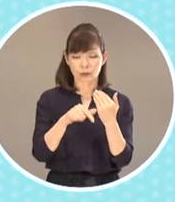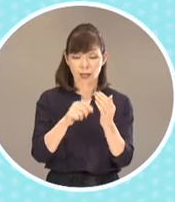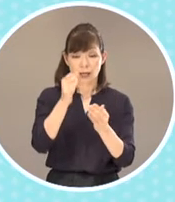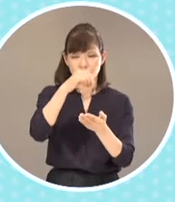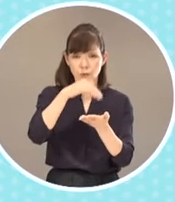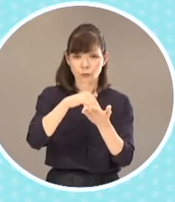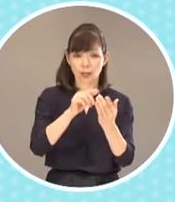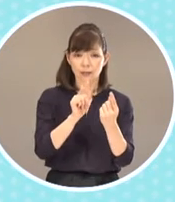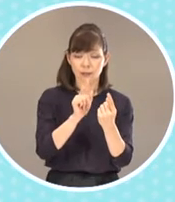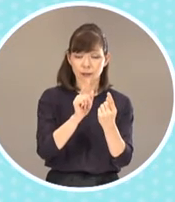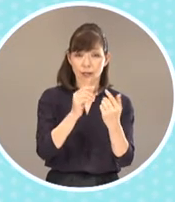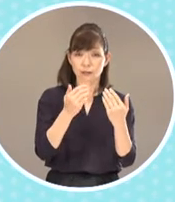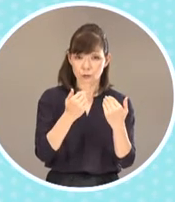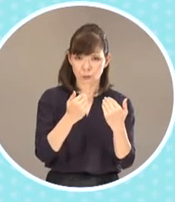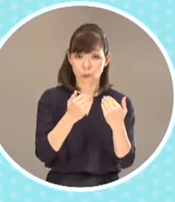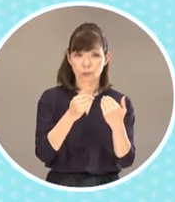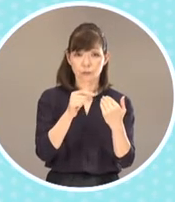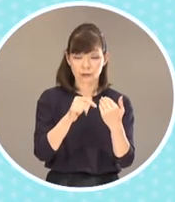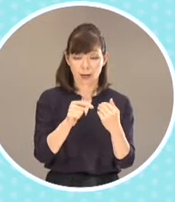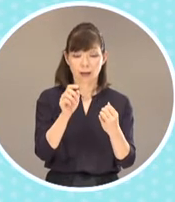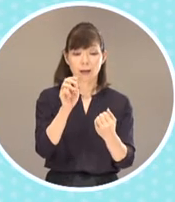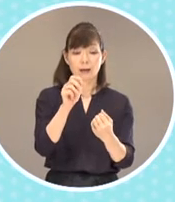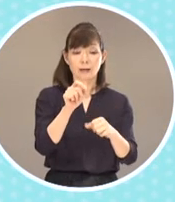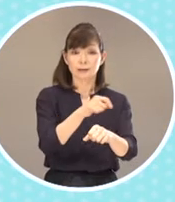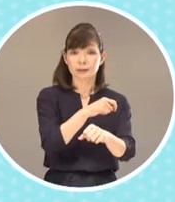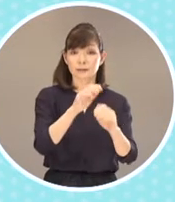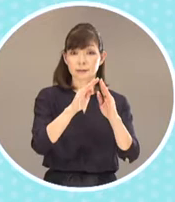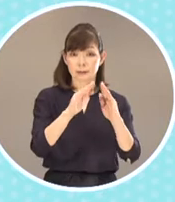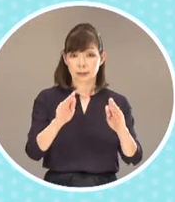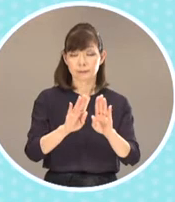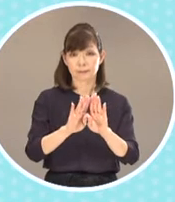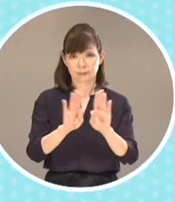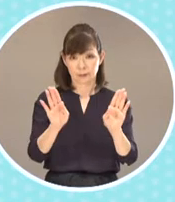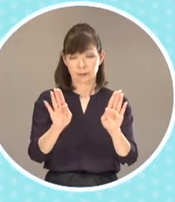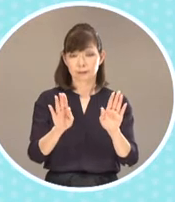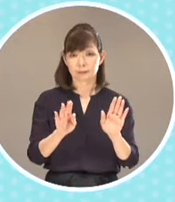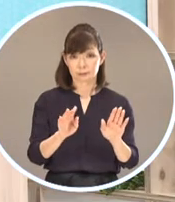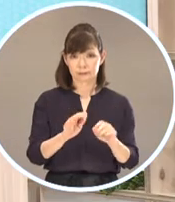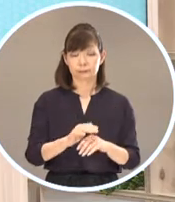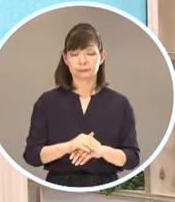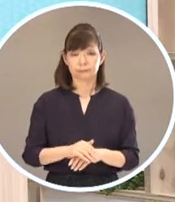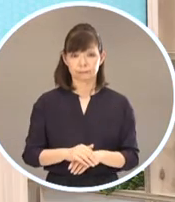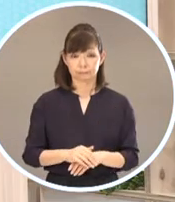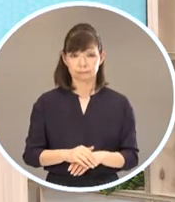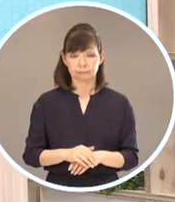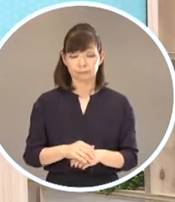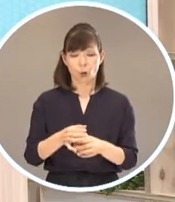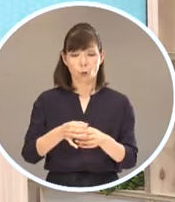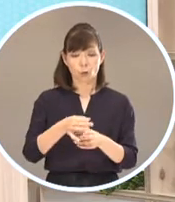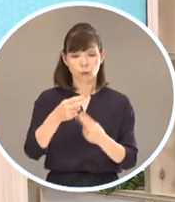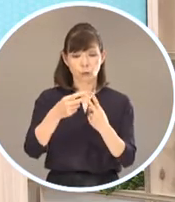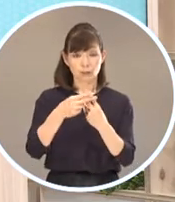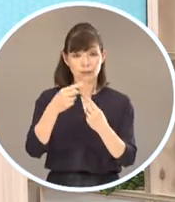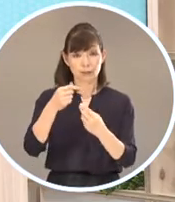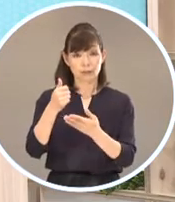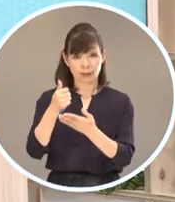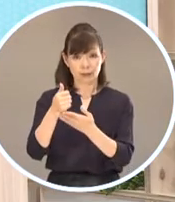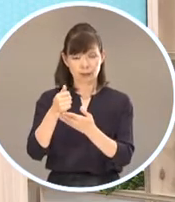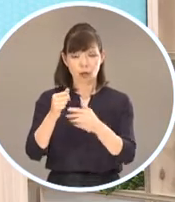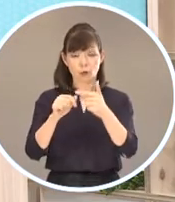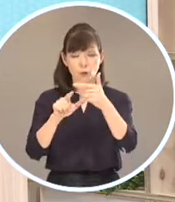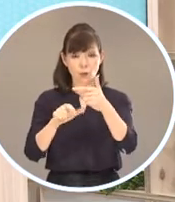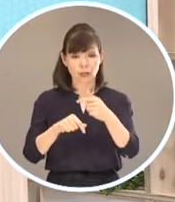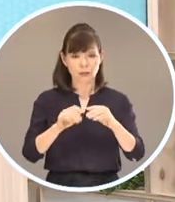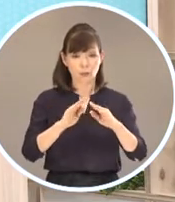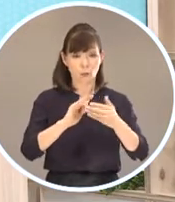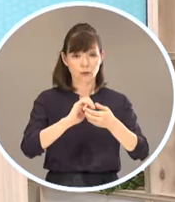算などが必要な時は臨時会が開催されることがあります。さあ、細井先生、この6月の定例会の前